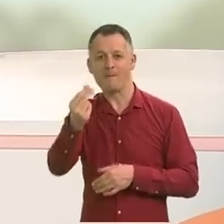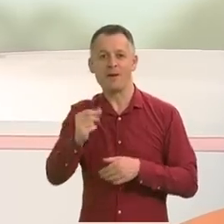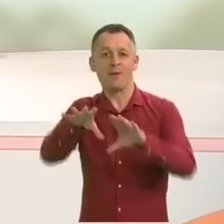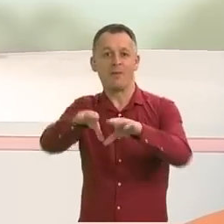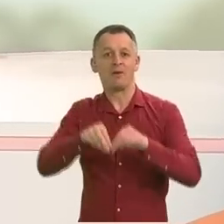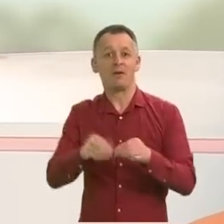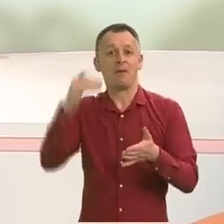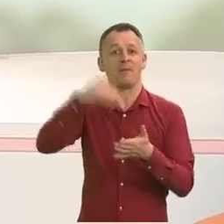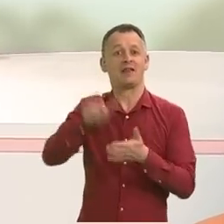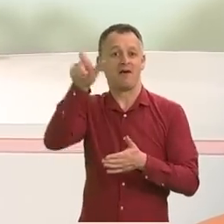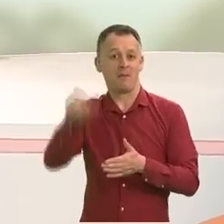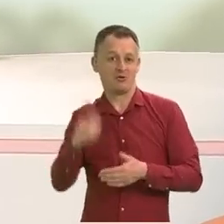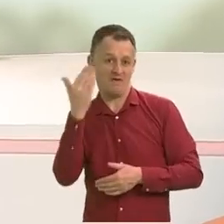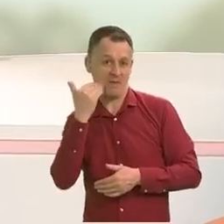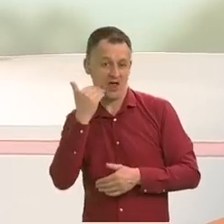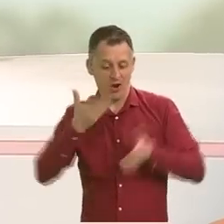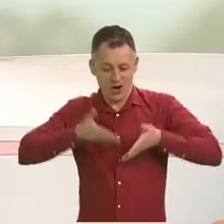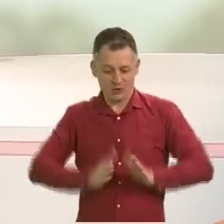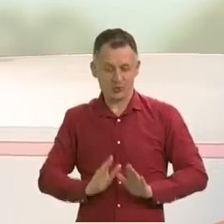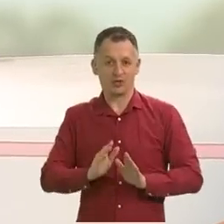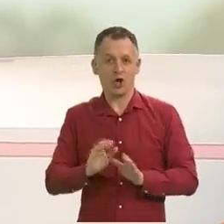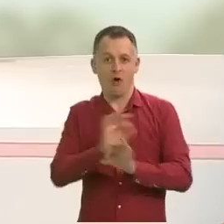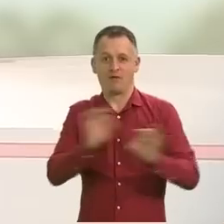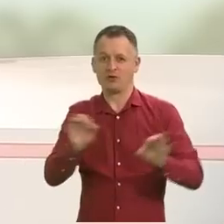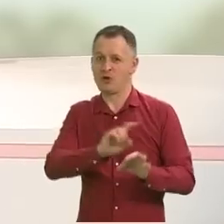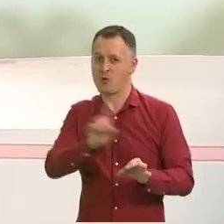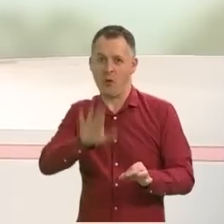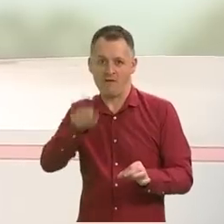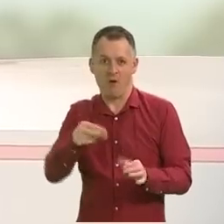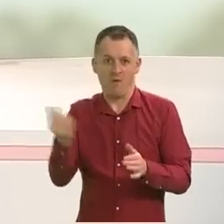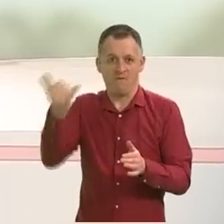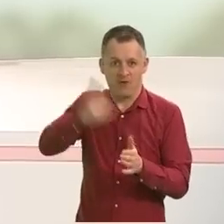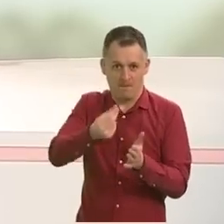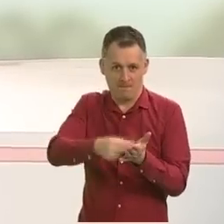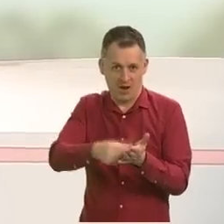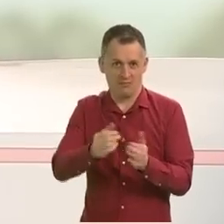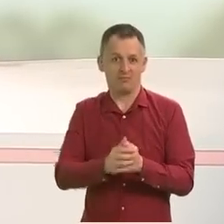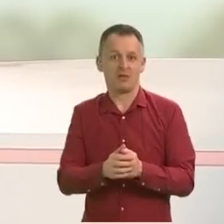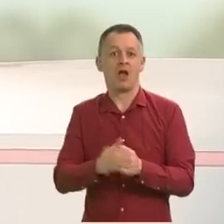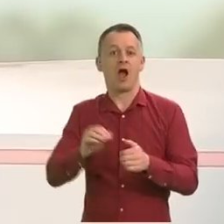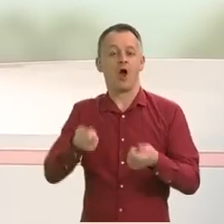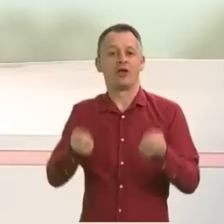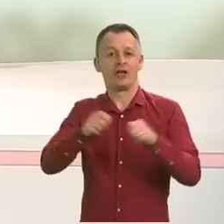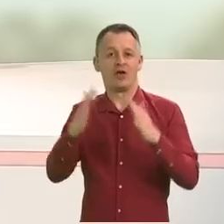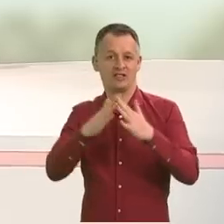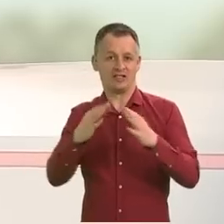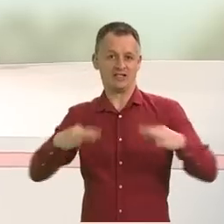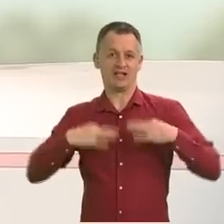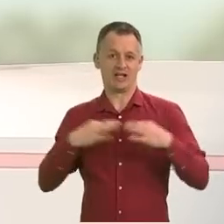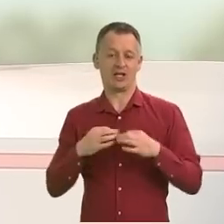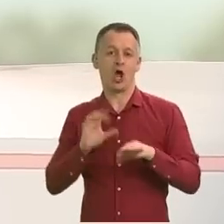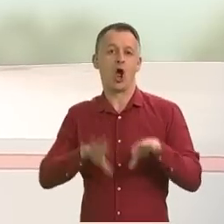suma primită de mii de românce după ce au născut. Oficial, nu aveau venituri, dar au încheiat cu Casa de Sănătate o asigurare opțională